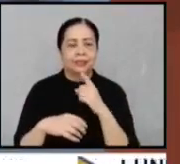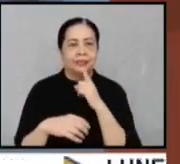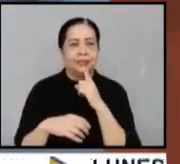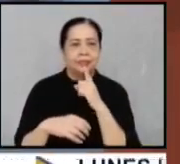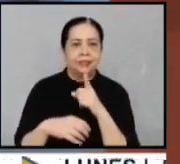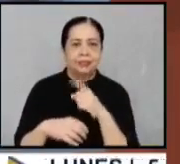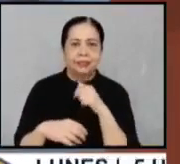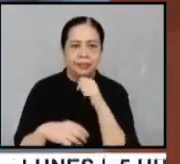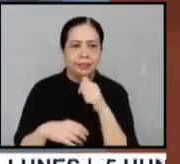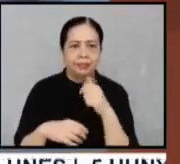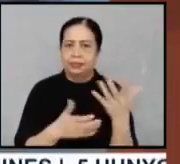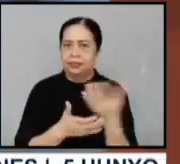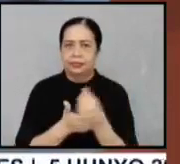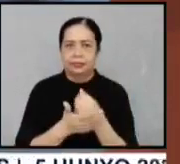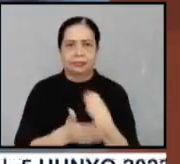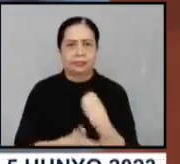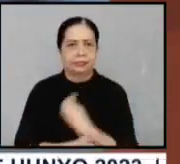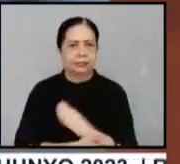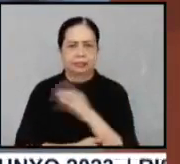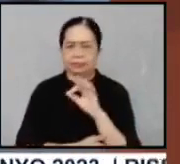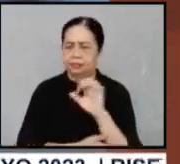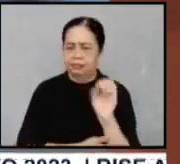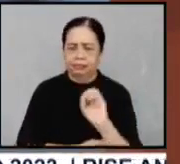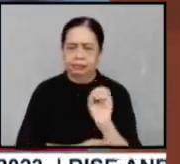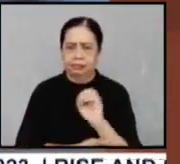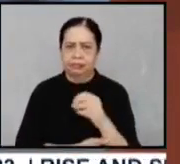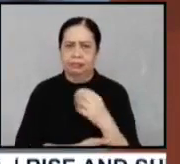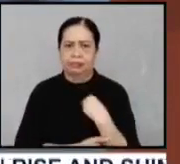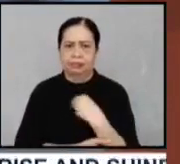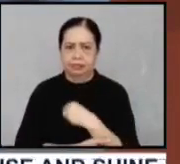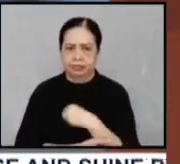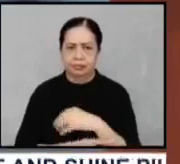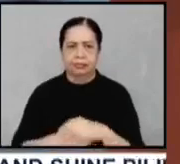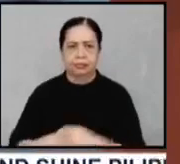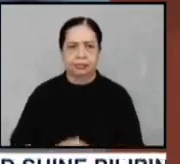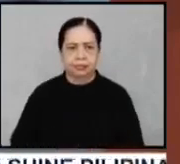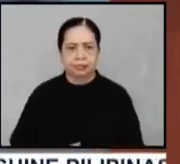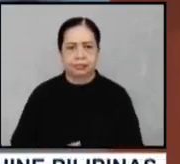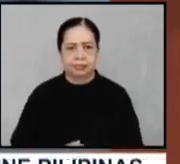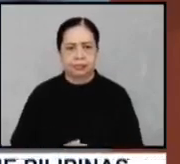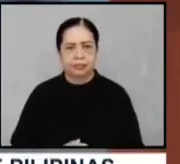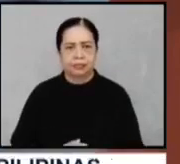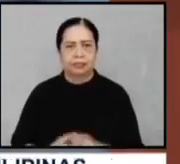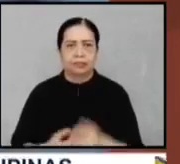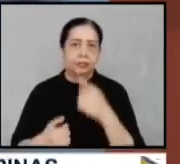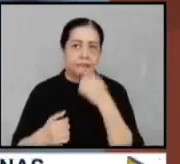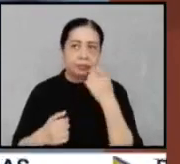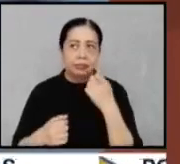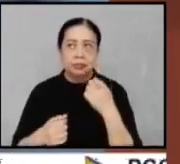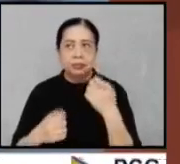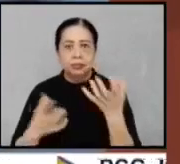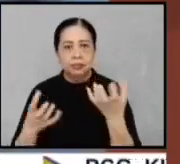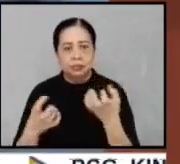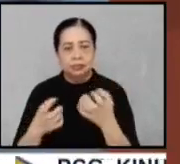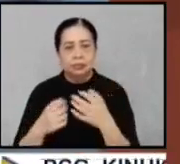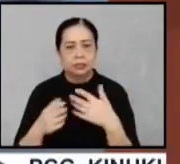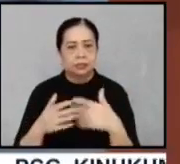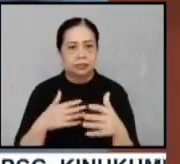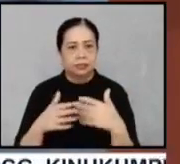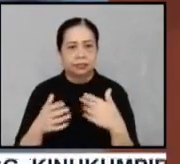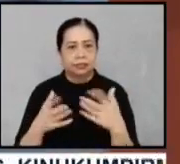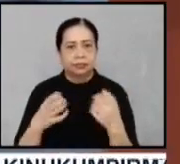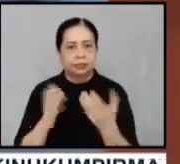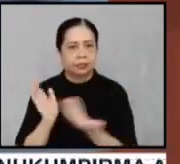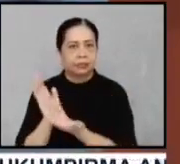collect any membership fee from my members. Okay. Kasi so, nga gusto ko kahit gusto ko i-prove